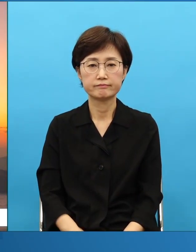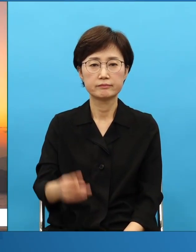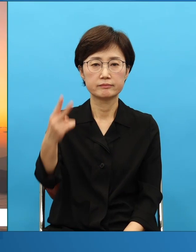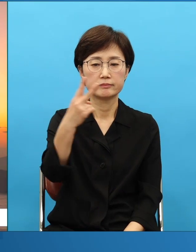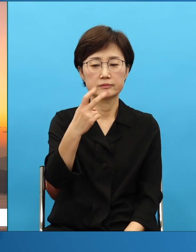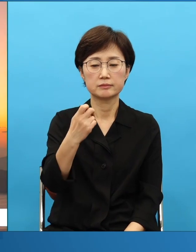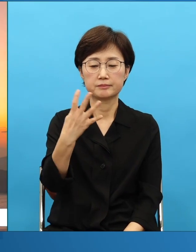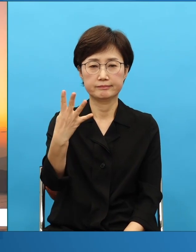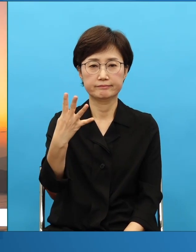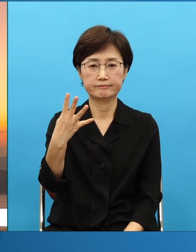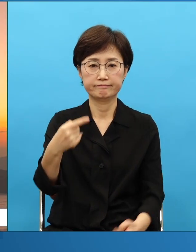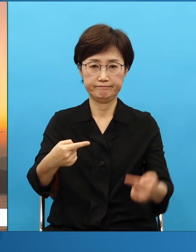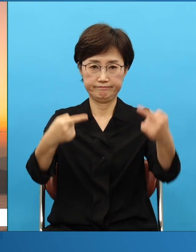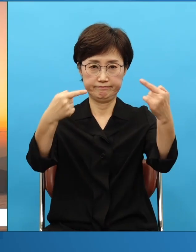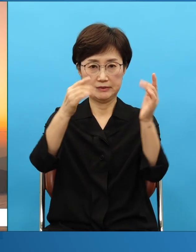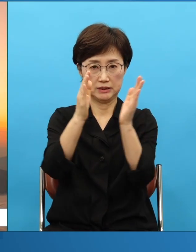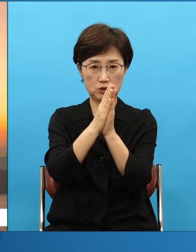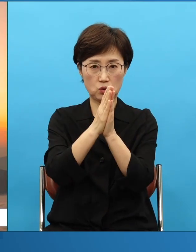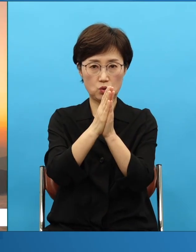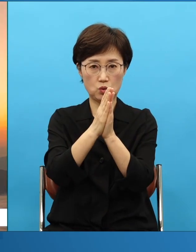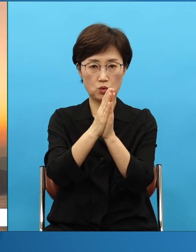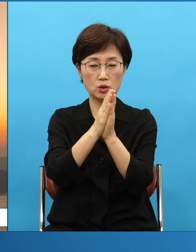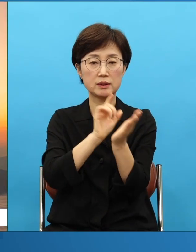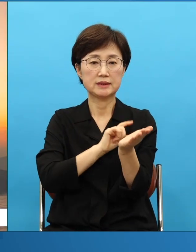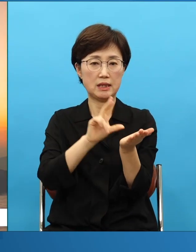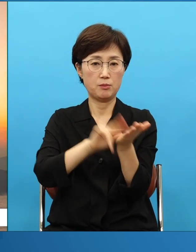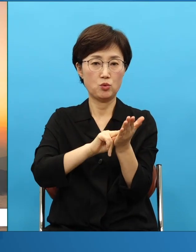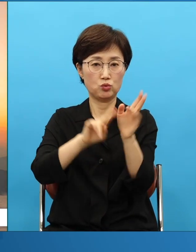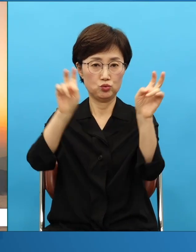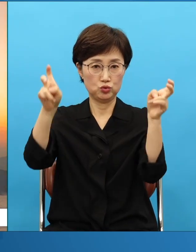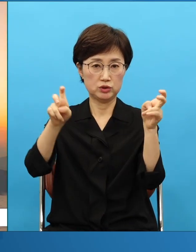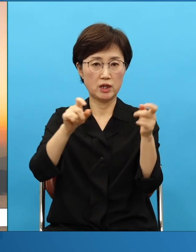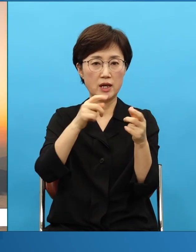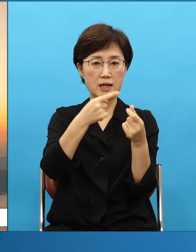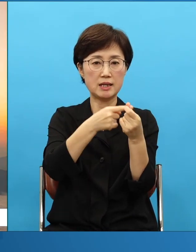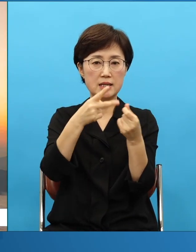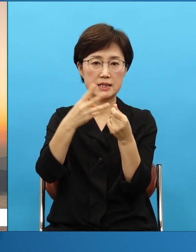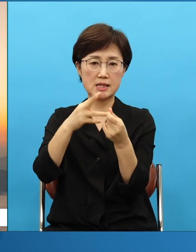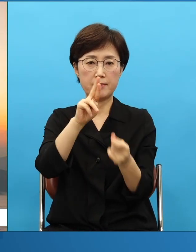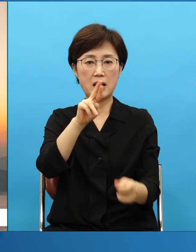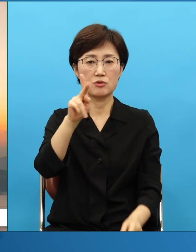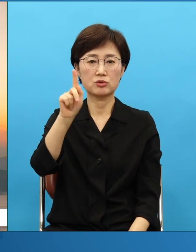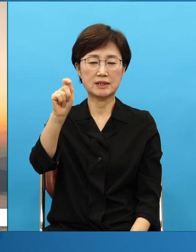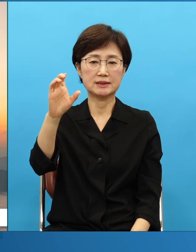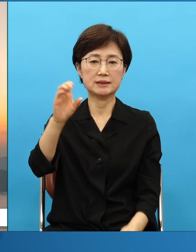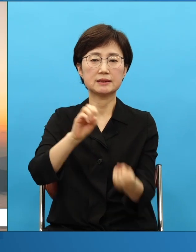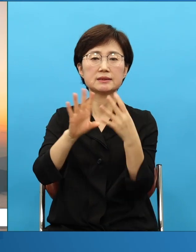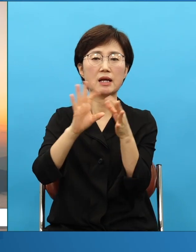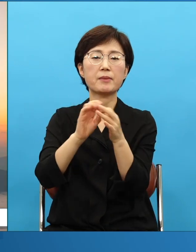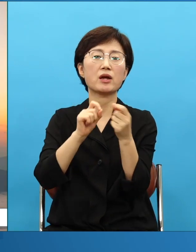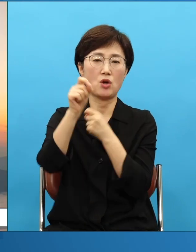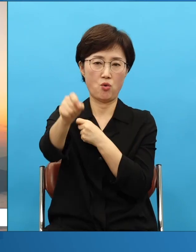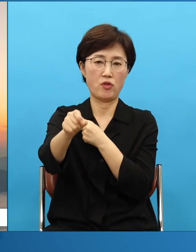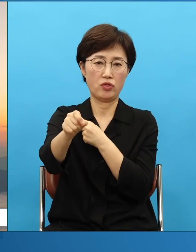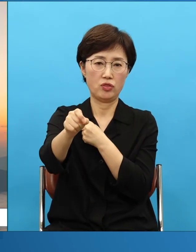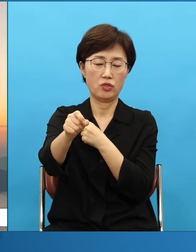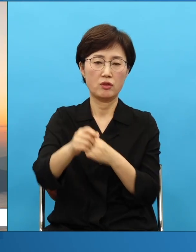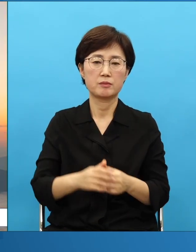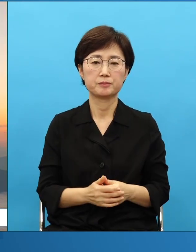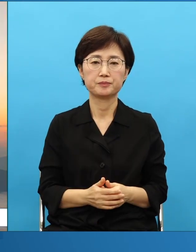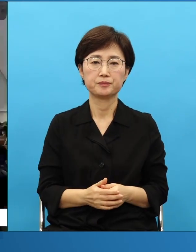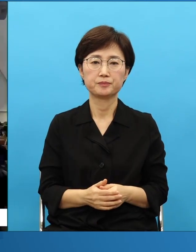(2024) 원단기도회가 제123 RUTC 응답의 영원이란 주제로 31일 저녁과 1월 1일 이틀간